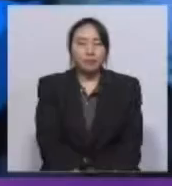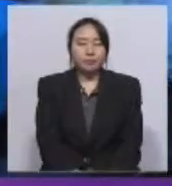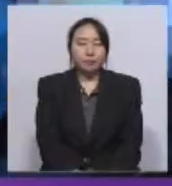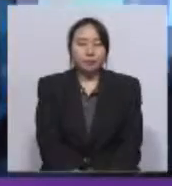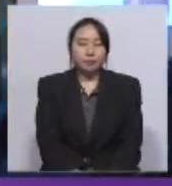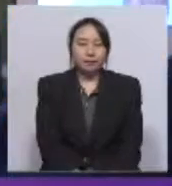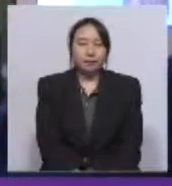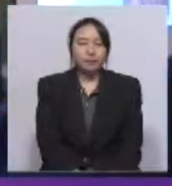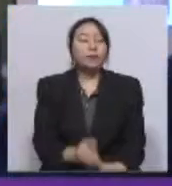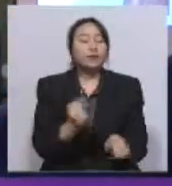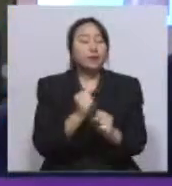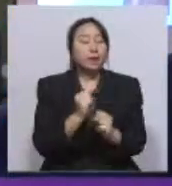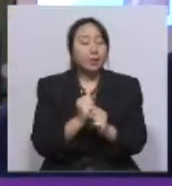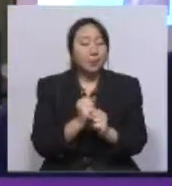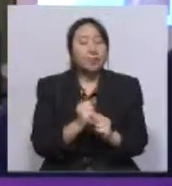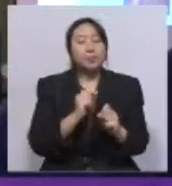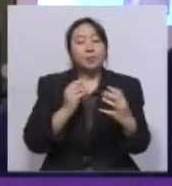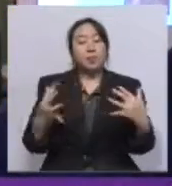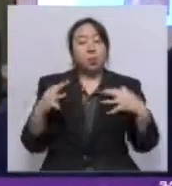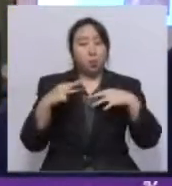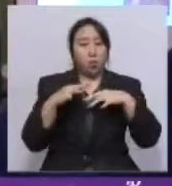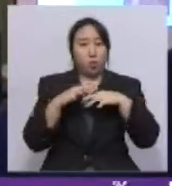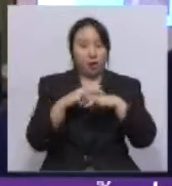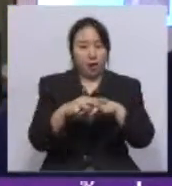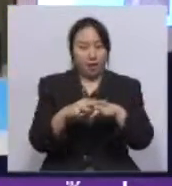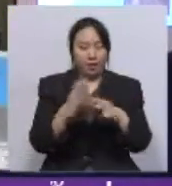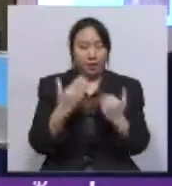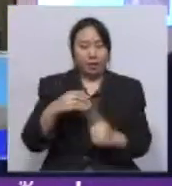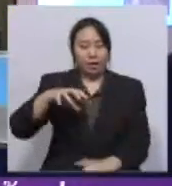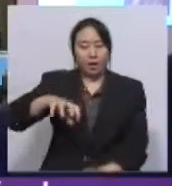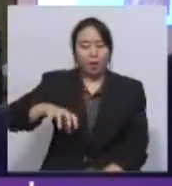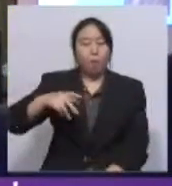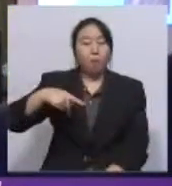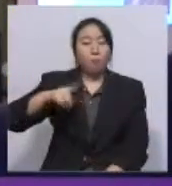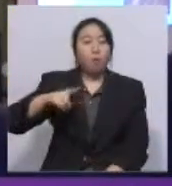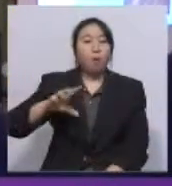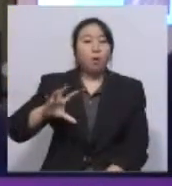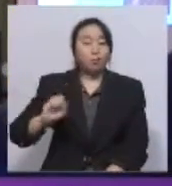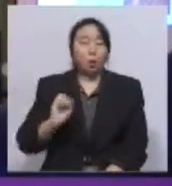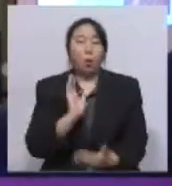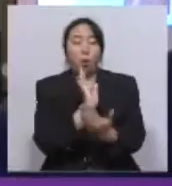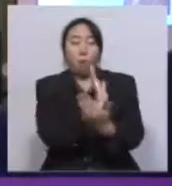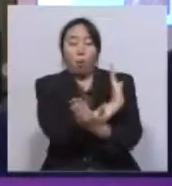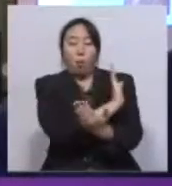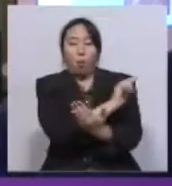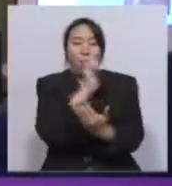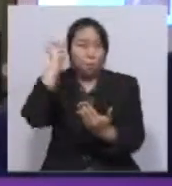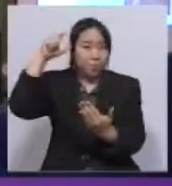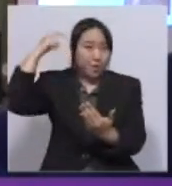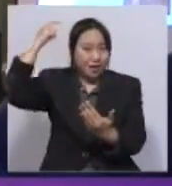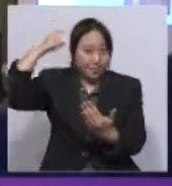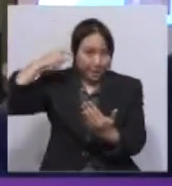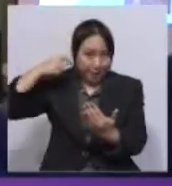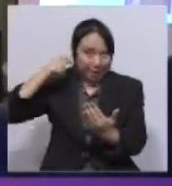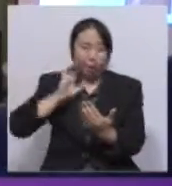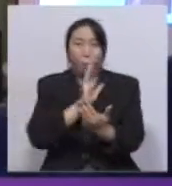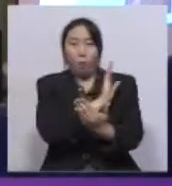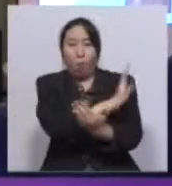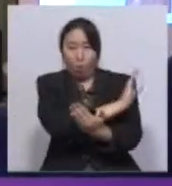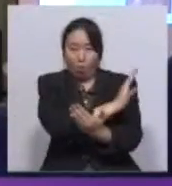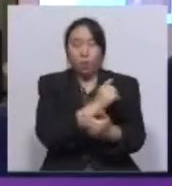บูรณาการครับก็คือในส่วนของปปส.ของฝั่งเมียนมานะครับก็ร่วมมือกับ